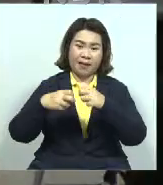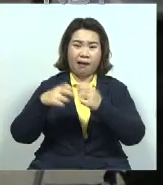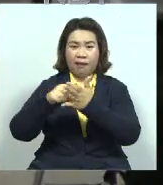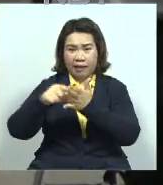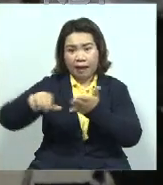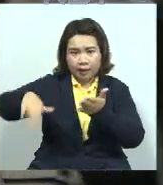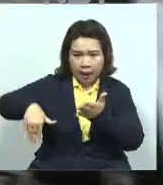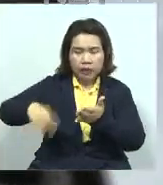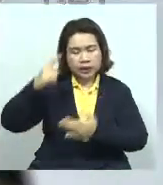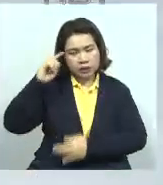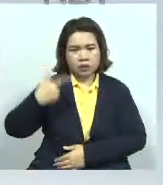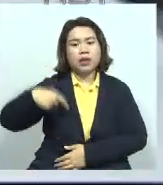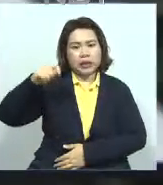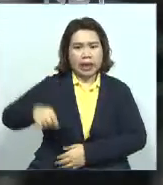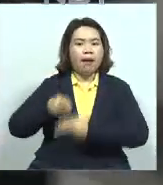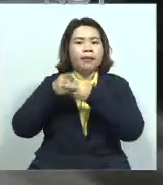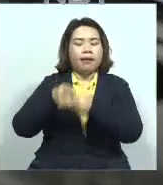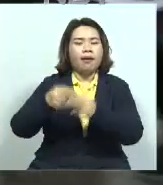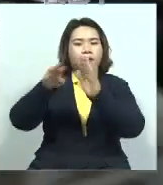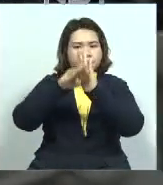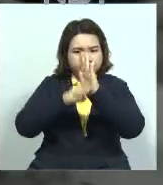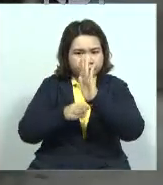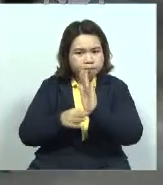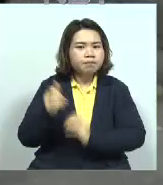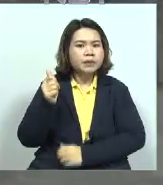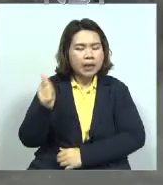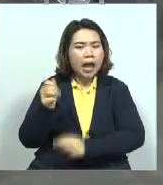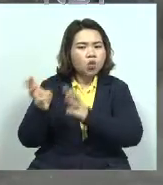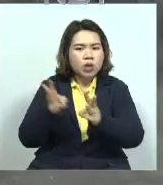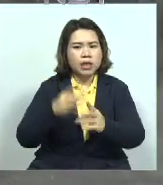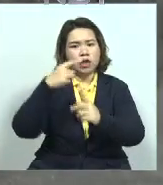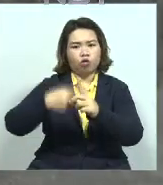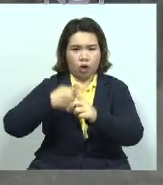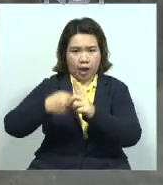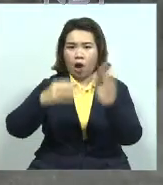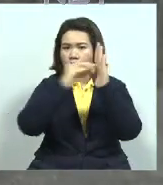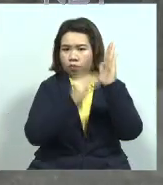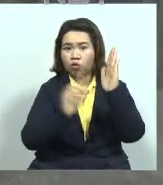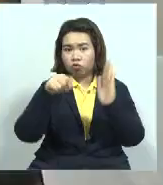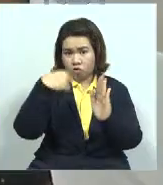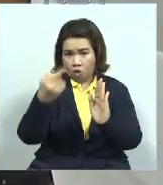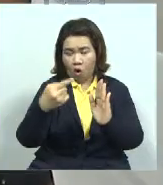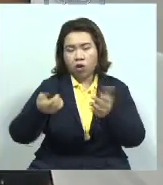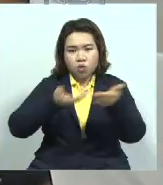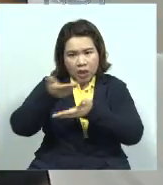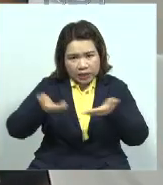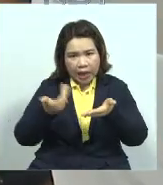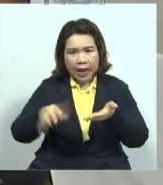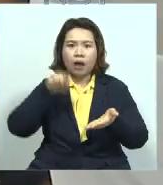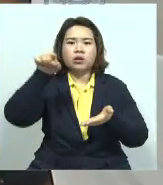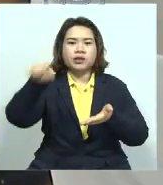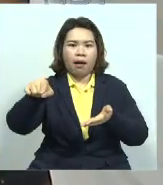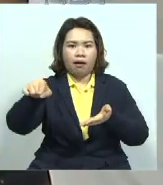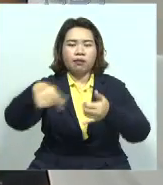ก็ให้ศาลมีอำนาจกำหนดมาตรการหรือวิธีการใดๆเป็นการชั่วคราวก่อนการวินิจฉัยและออกคำสั่งไปยังบุคคล